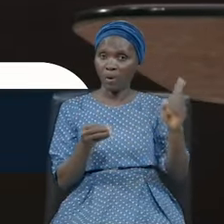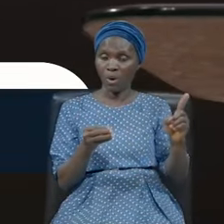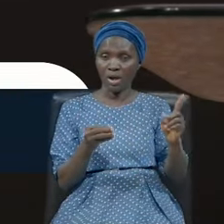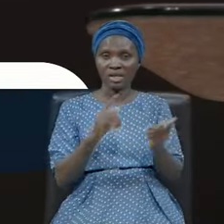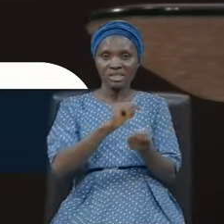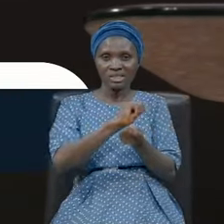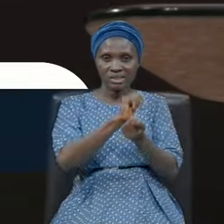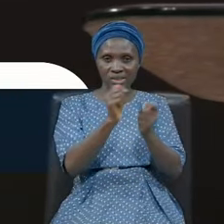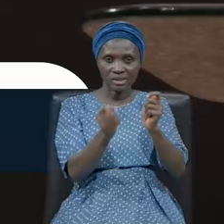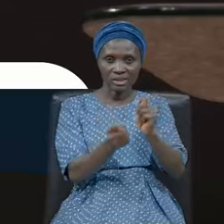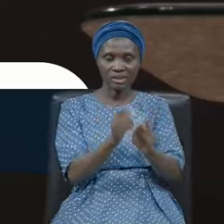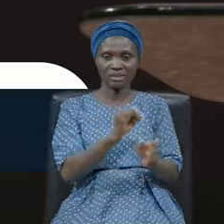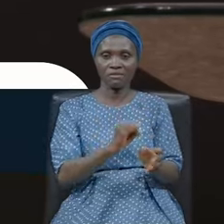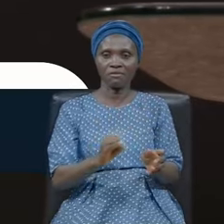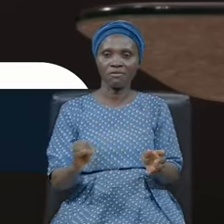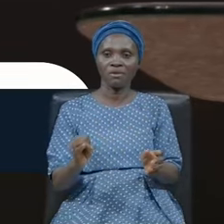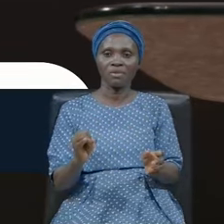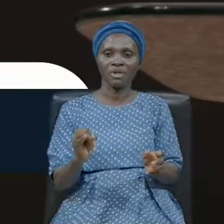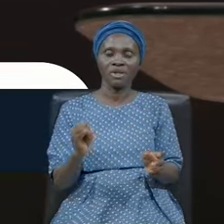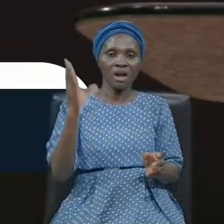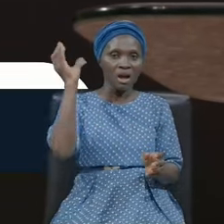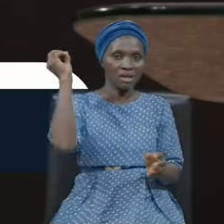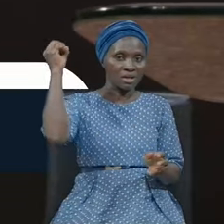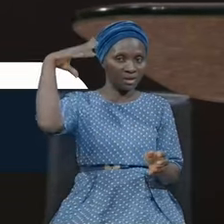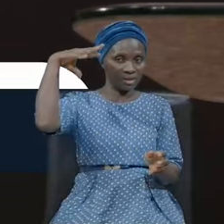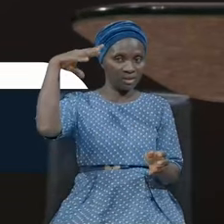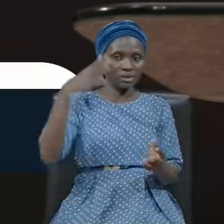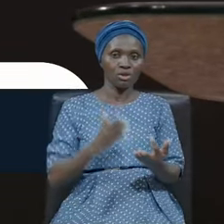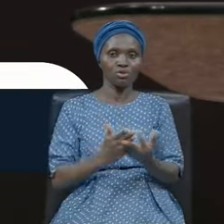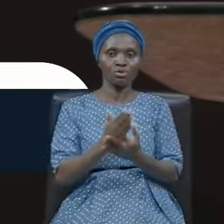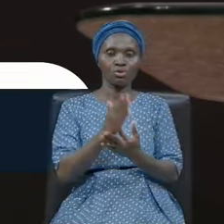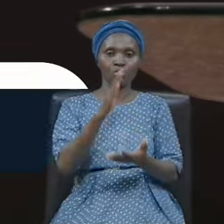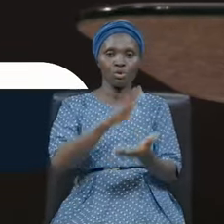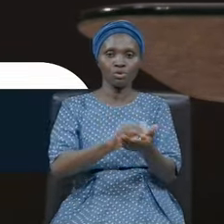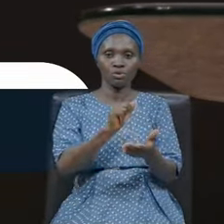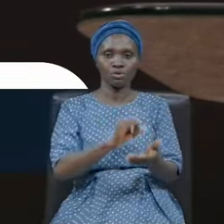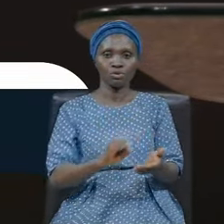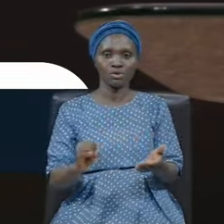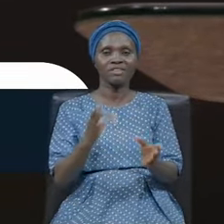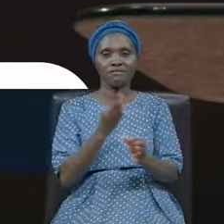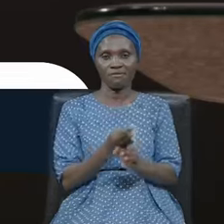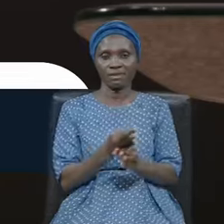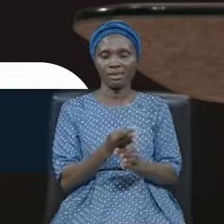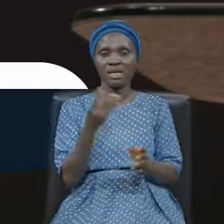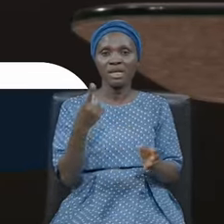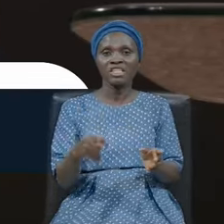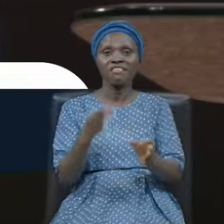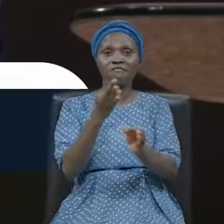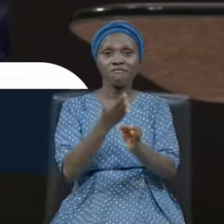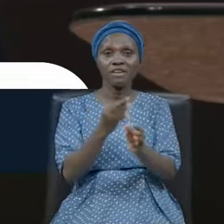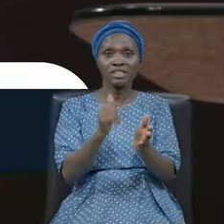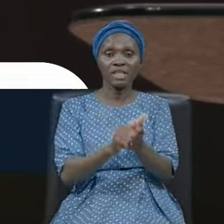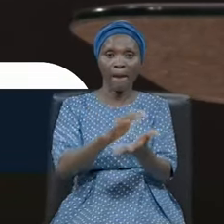la grâce transformatrice à travers la foi confiante, la foi qui se confie au